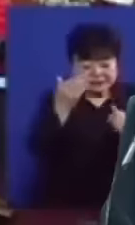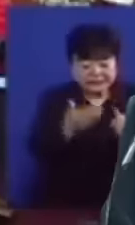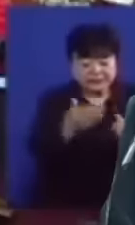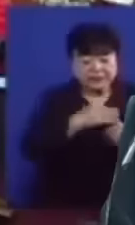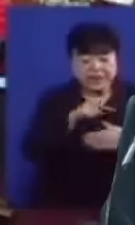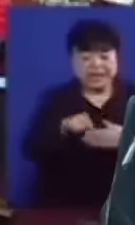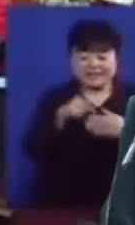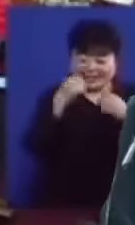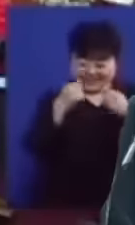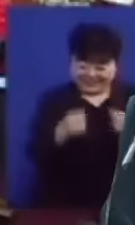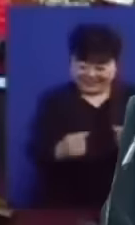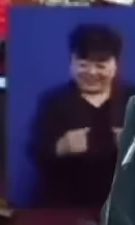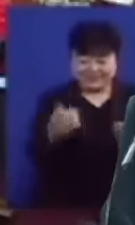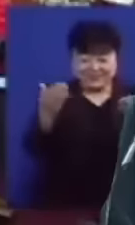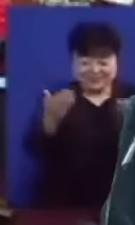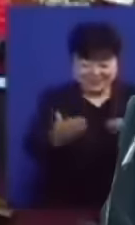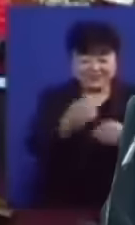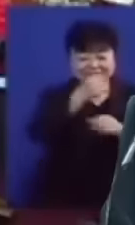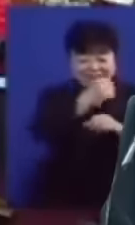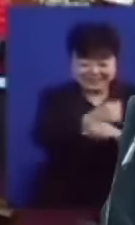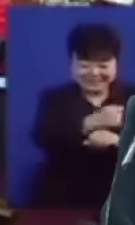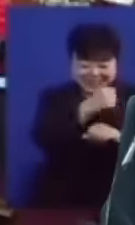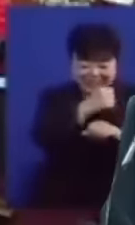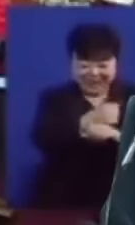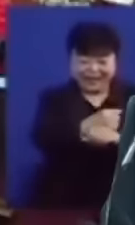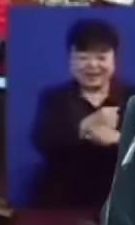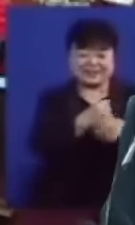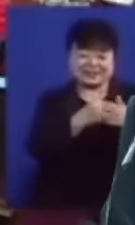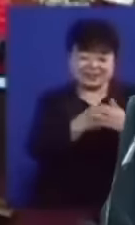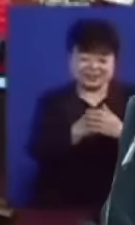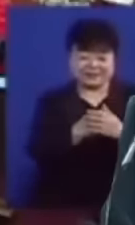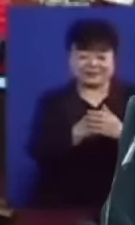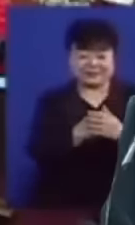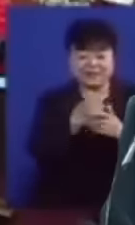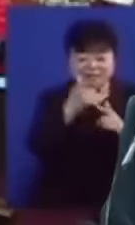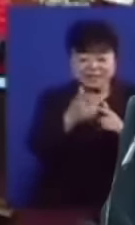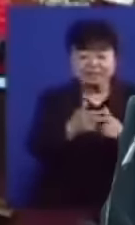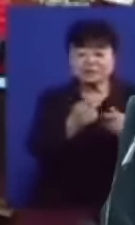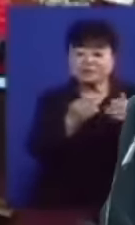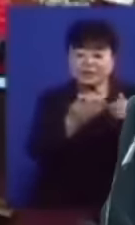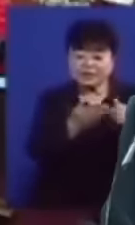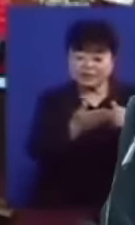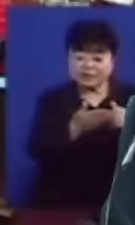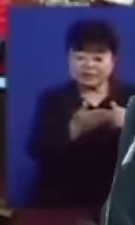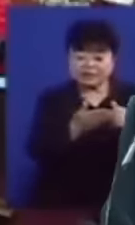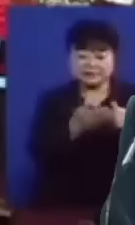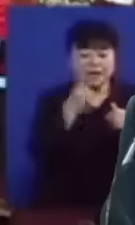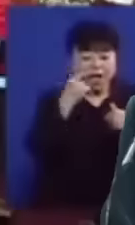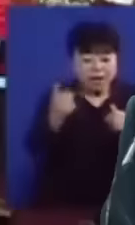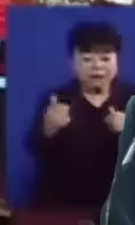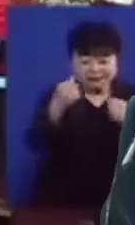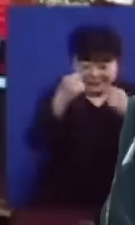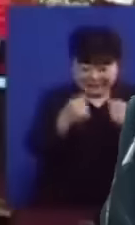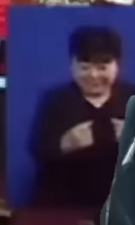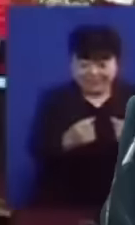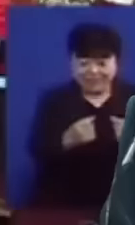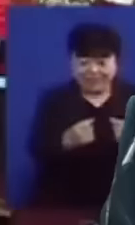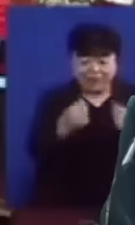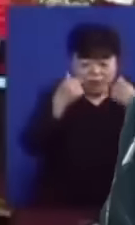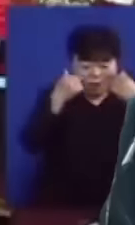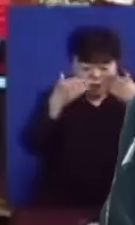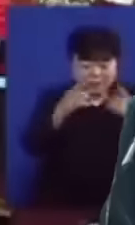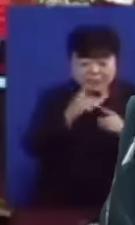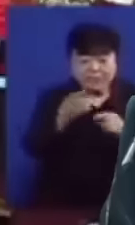내 안에 계셔서 그 일을 하시는 것이라. 그래서 예수님께서 아버지가 계신 것을